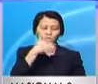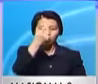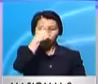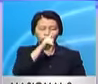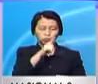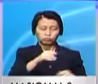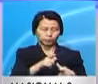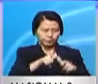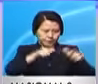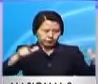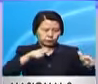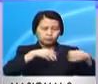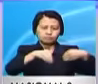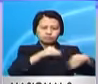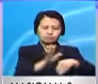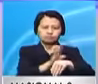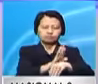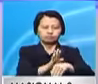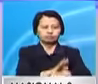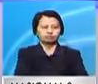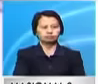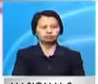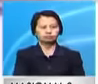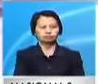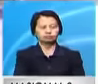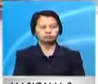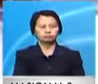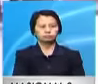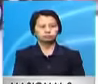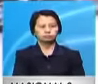untuk memperluas pasarannya.